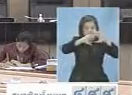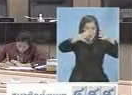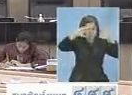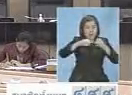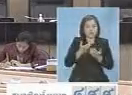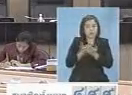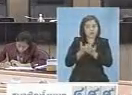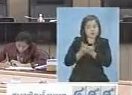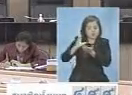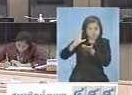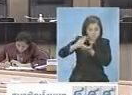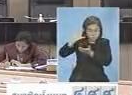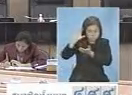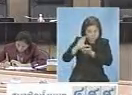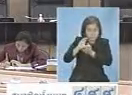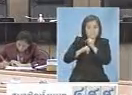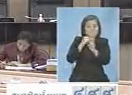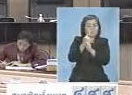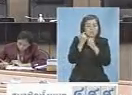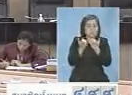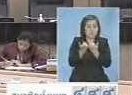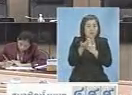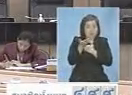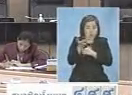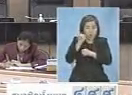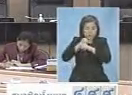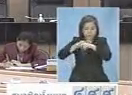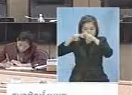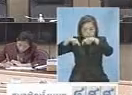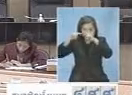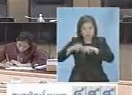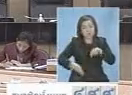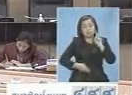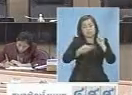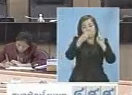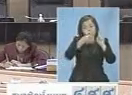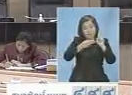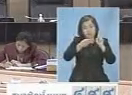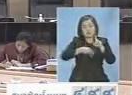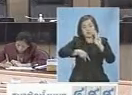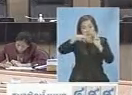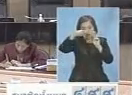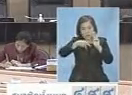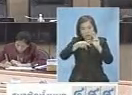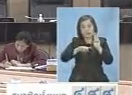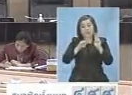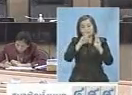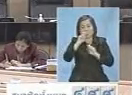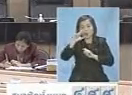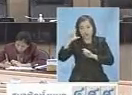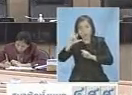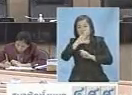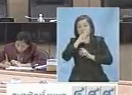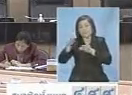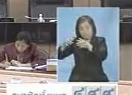มาณด้านการวิจัยในปีนี้เอาไว้ 12,200 ล้านบาทถ้าฝ่ายค้านจะสนับสนุน